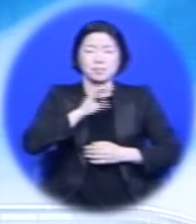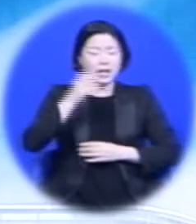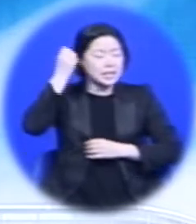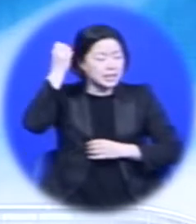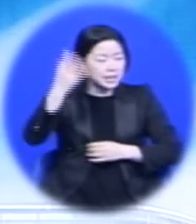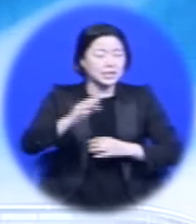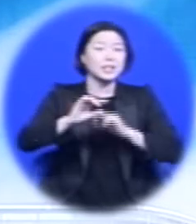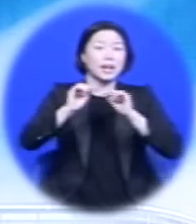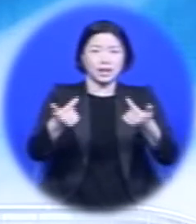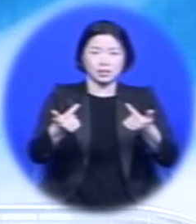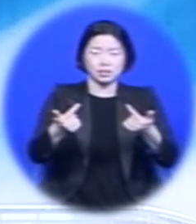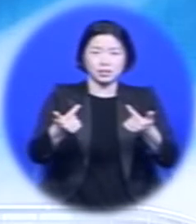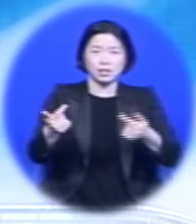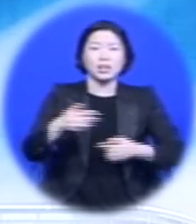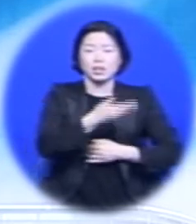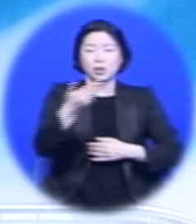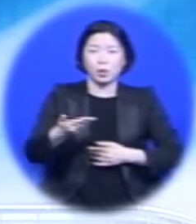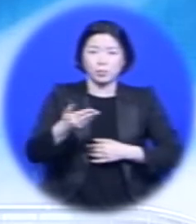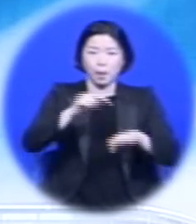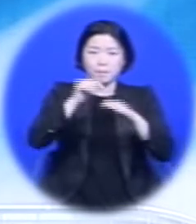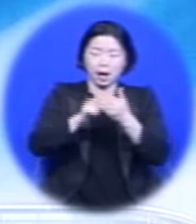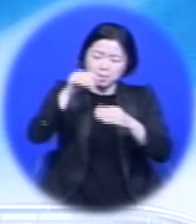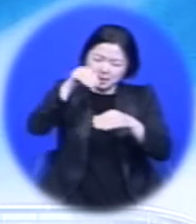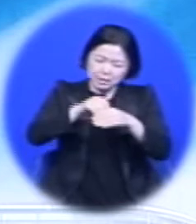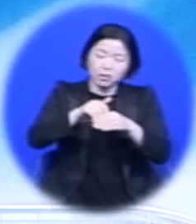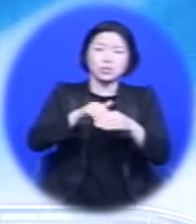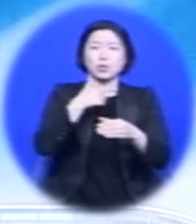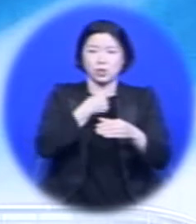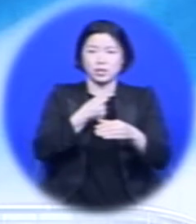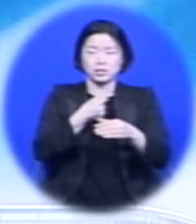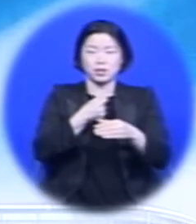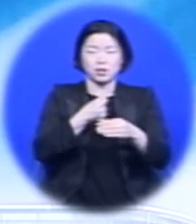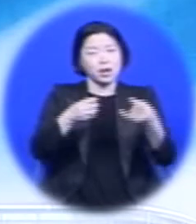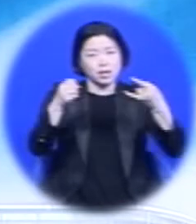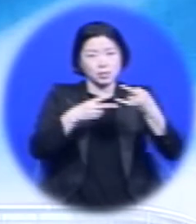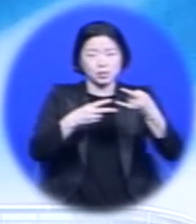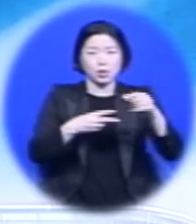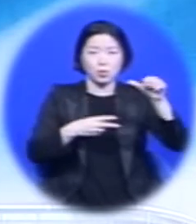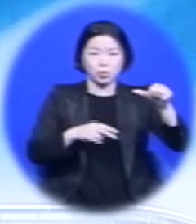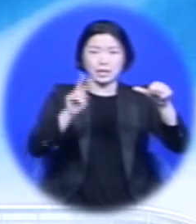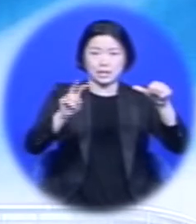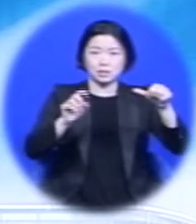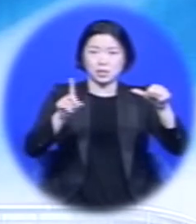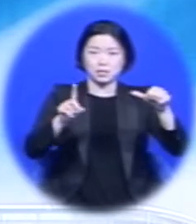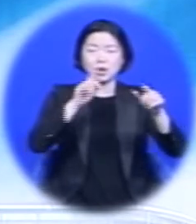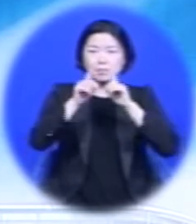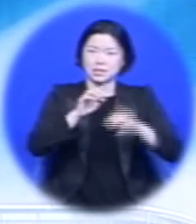잊어버리지도 않을, 그렇게 여러분의 마음에 심겨지기를 원해서 에베소서 5장 21절 말씀을